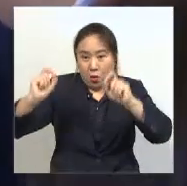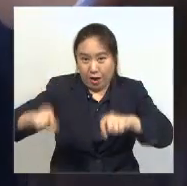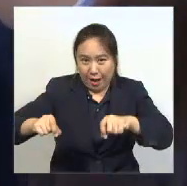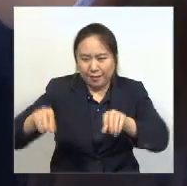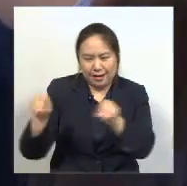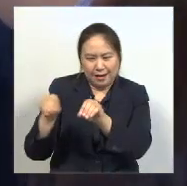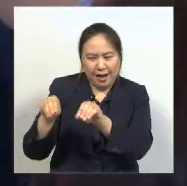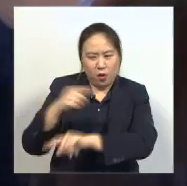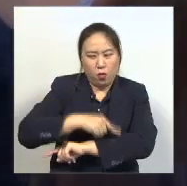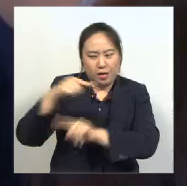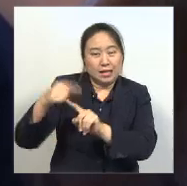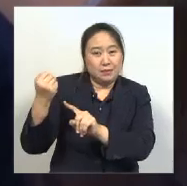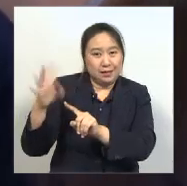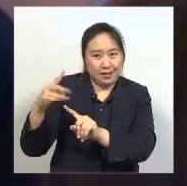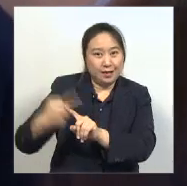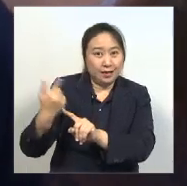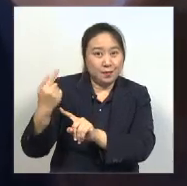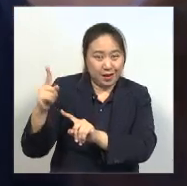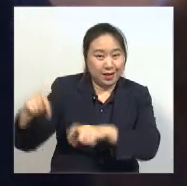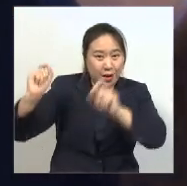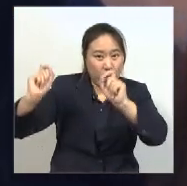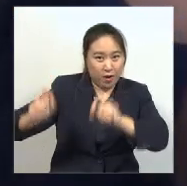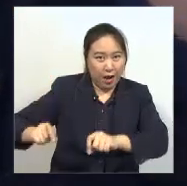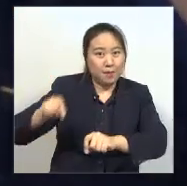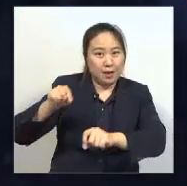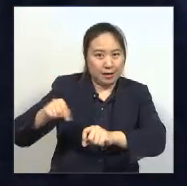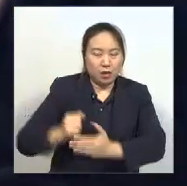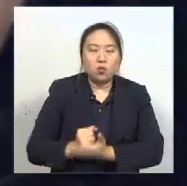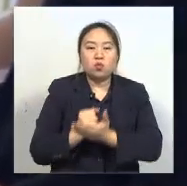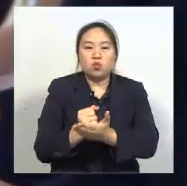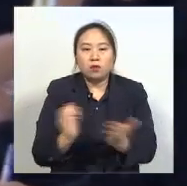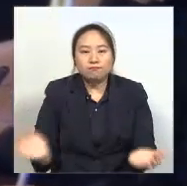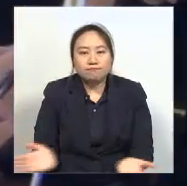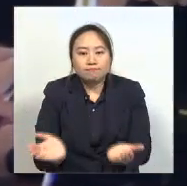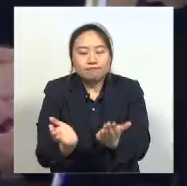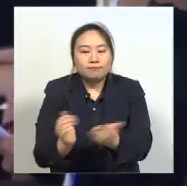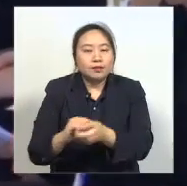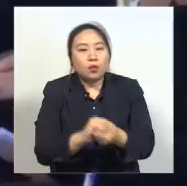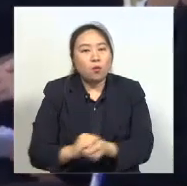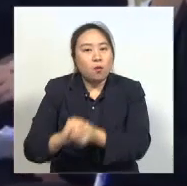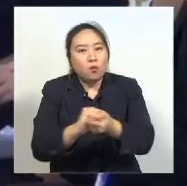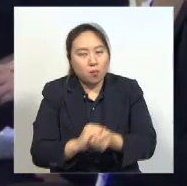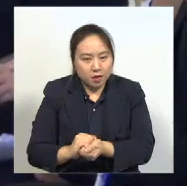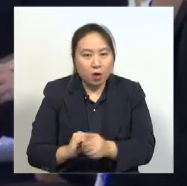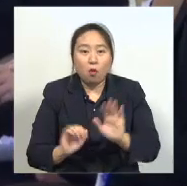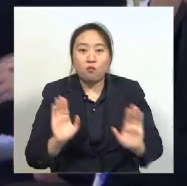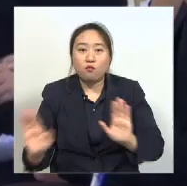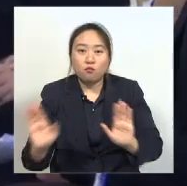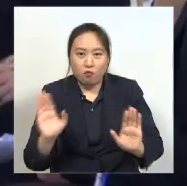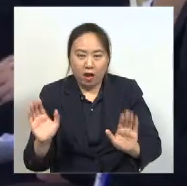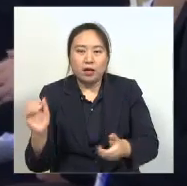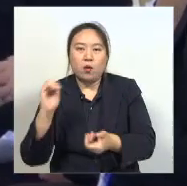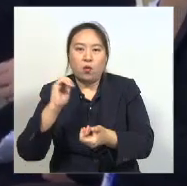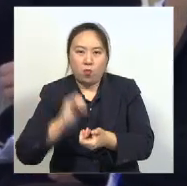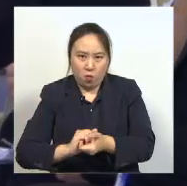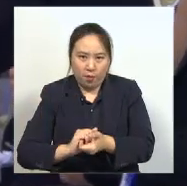ำลังจะมีขึ้นในวันที่14พฤศจิกายนจะเป็นการเสริมสร้างและเพิ่มพูนความร่วมมือของทั้ง2ฝ่ายให้เป็น